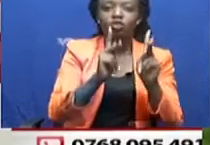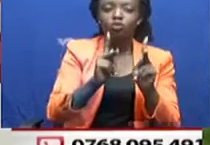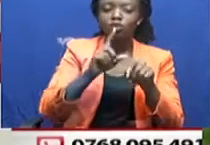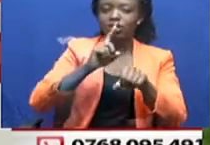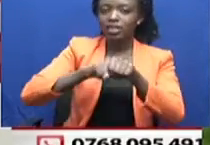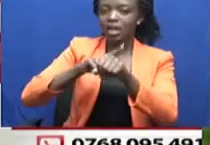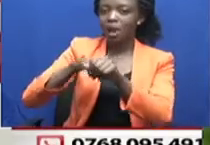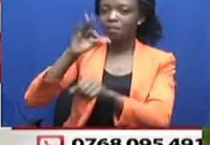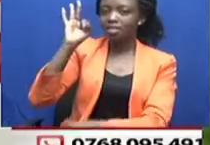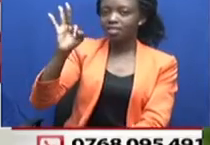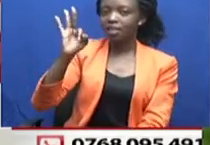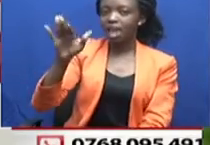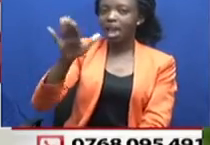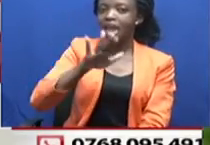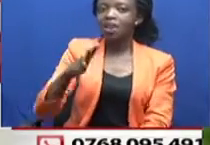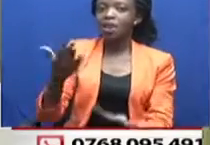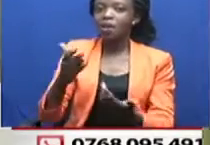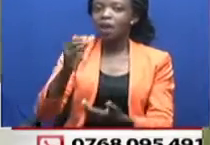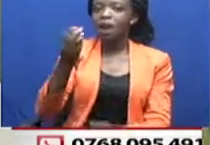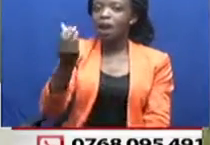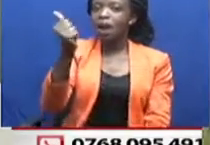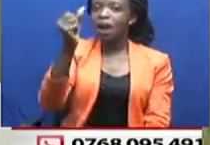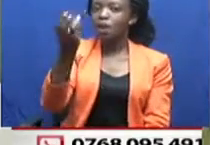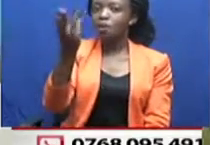6 mchana ugani Green Stadium Awendo.